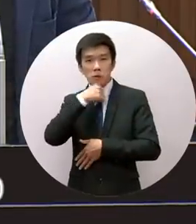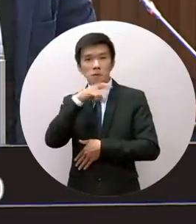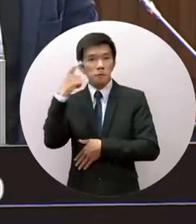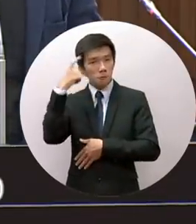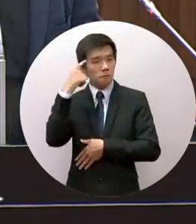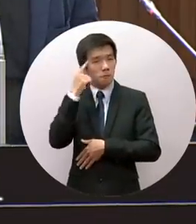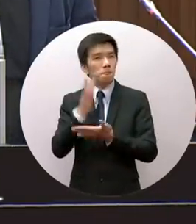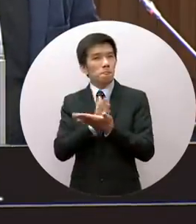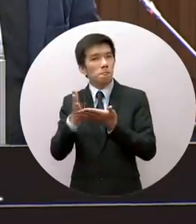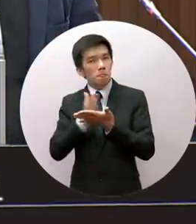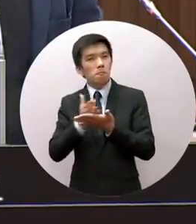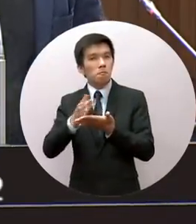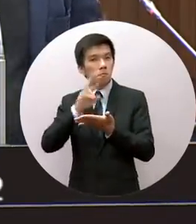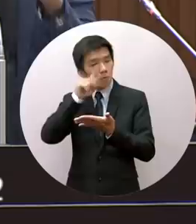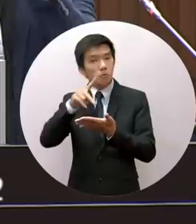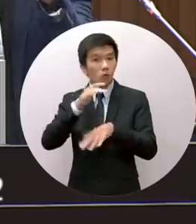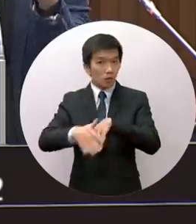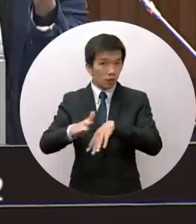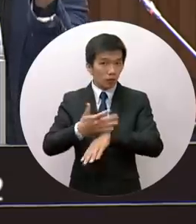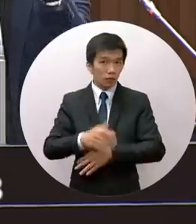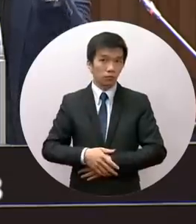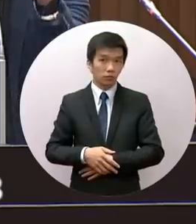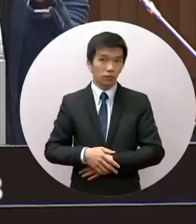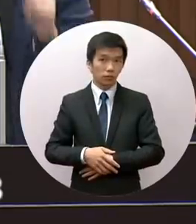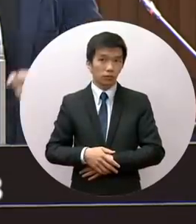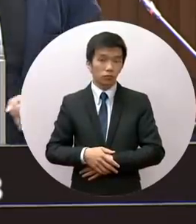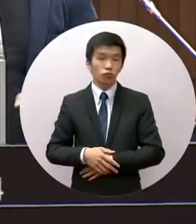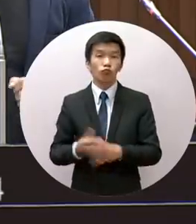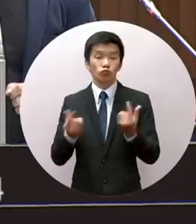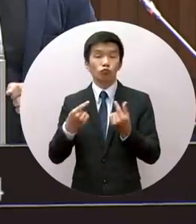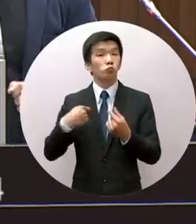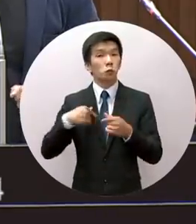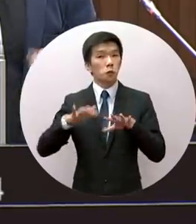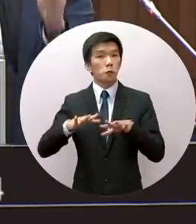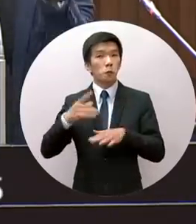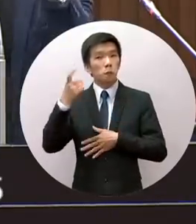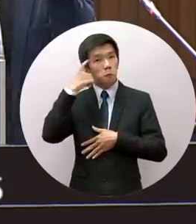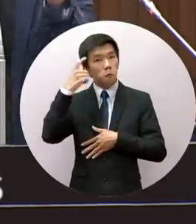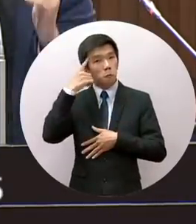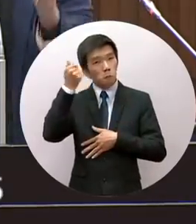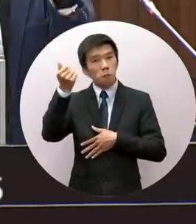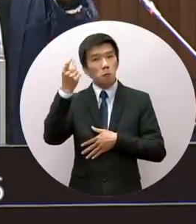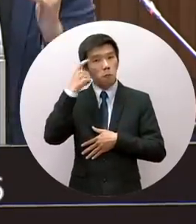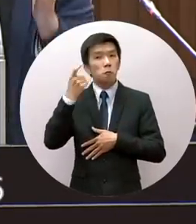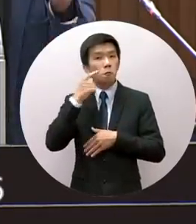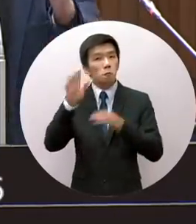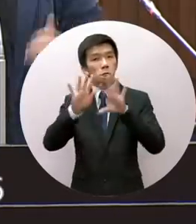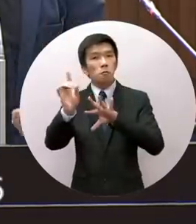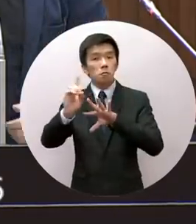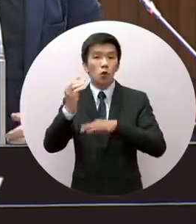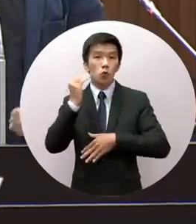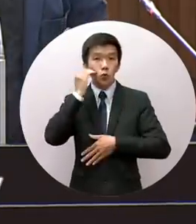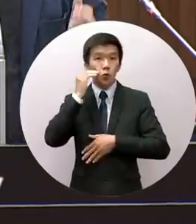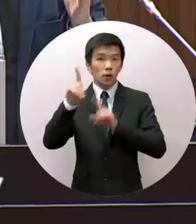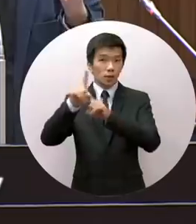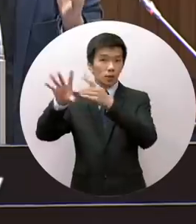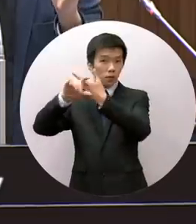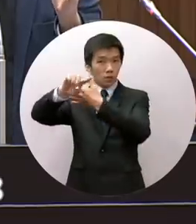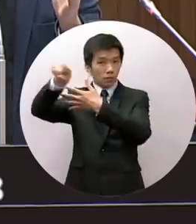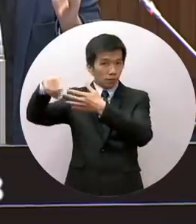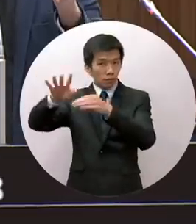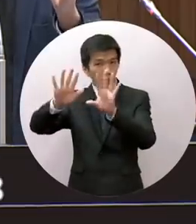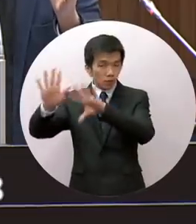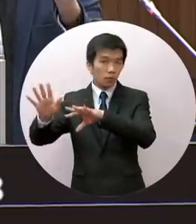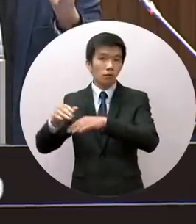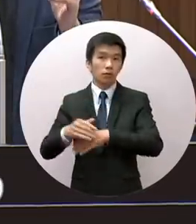估？我现在问的是这件事，不能说我们做一个假设，因为在国际的公法上面，没